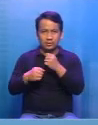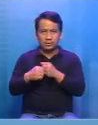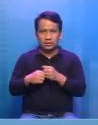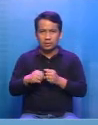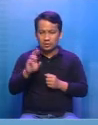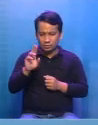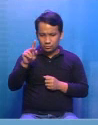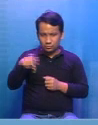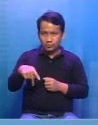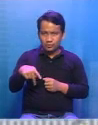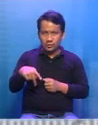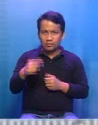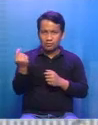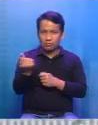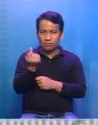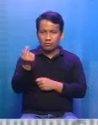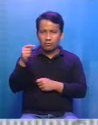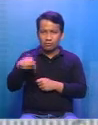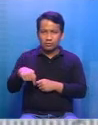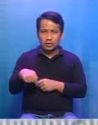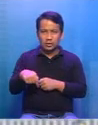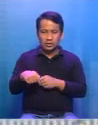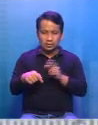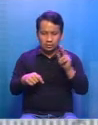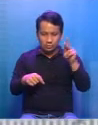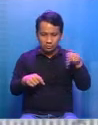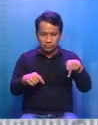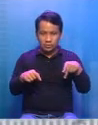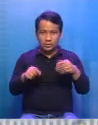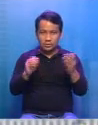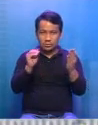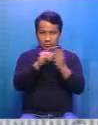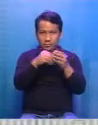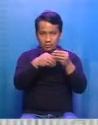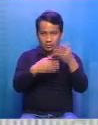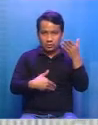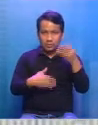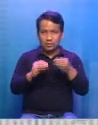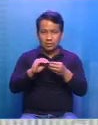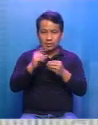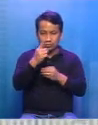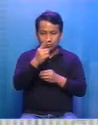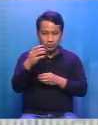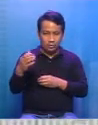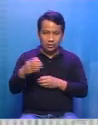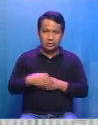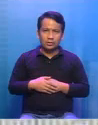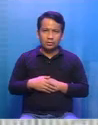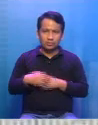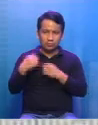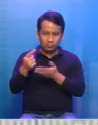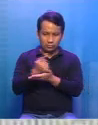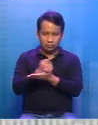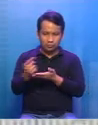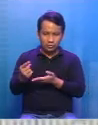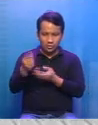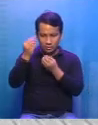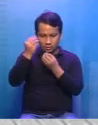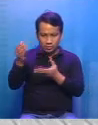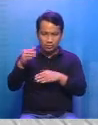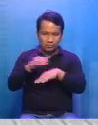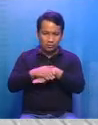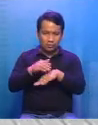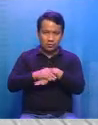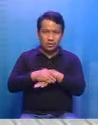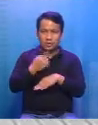lang din ang tanging university sa Pilipinas na pasok sa top 100. Ilang linggo lang ang nakalilipas, nagbanta